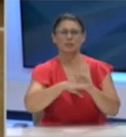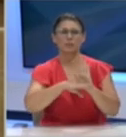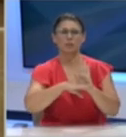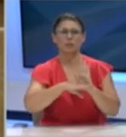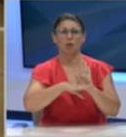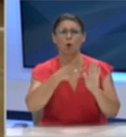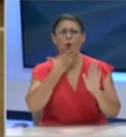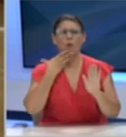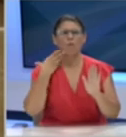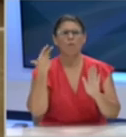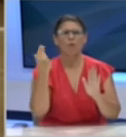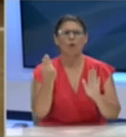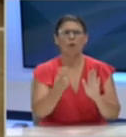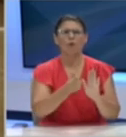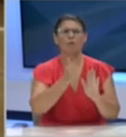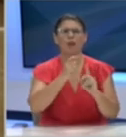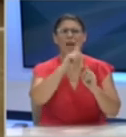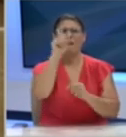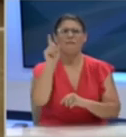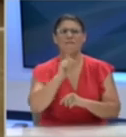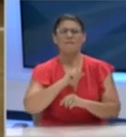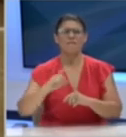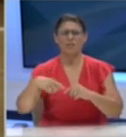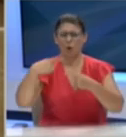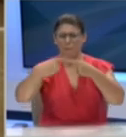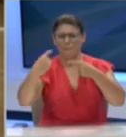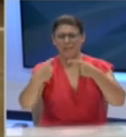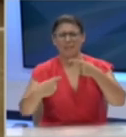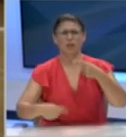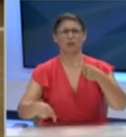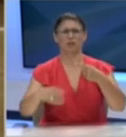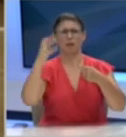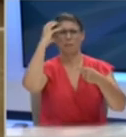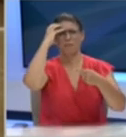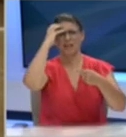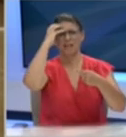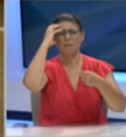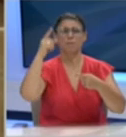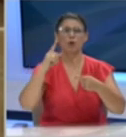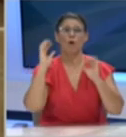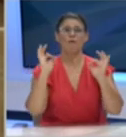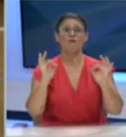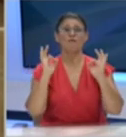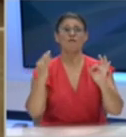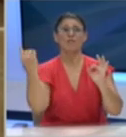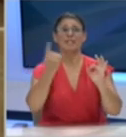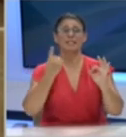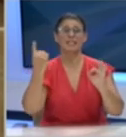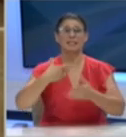απαράμιλης ομορφιάς και βιοποικιλότητας, ενός πολύτιμου μνημείου φυσικής κληρονομιάς. Στη